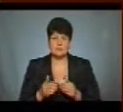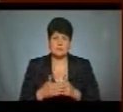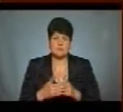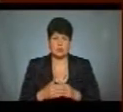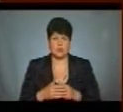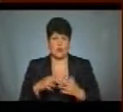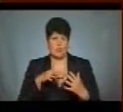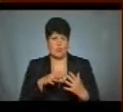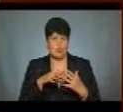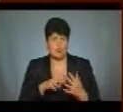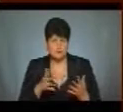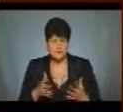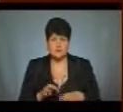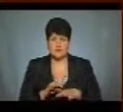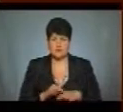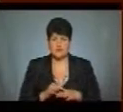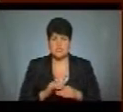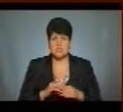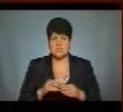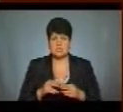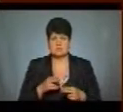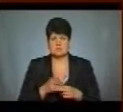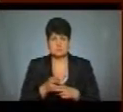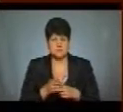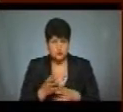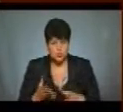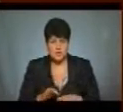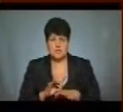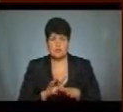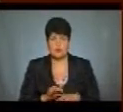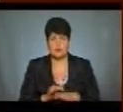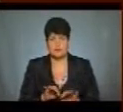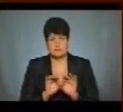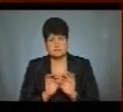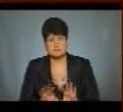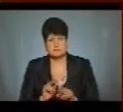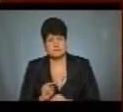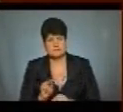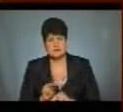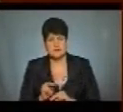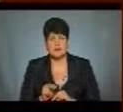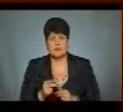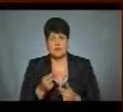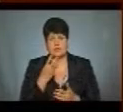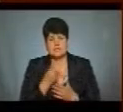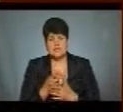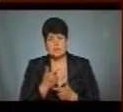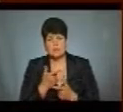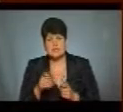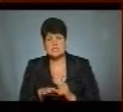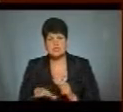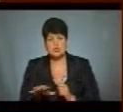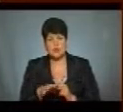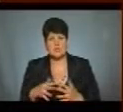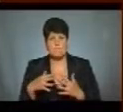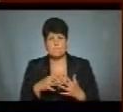бойових, при проходженні смуги перешкод і провели інструктаж з висвітлення інформації із зони бойових дій, повідомив